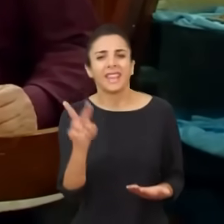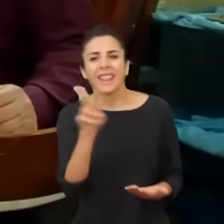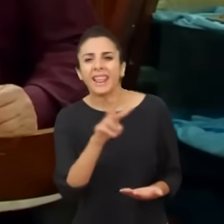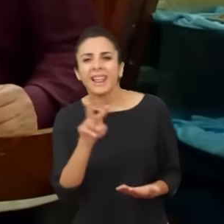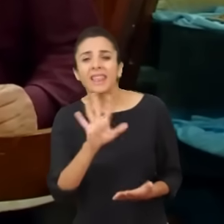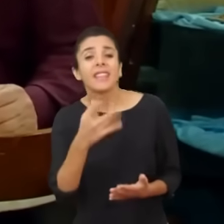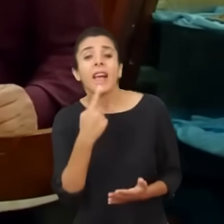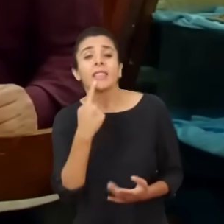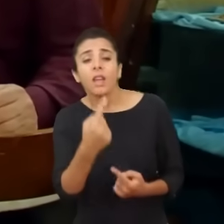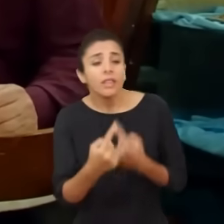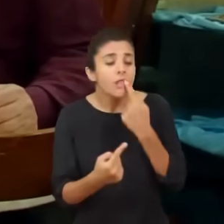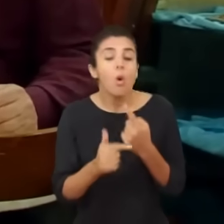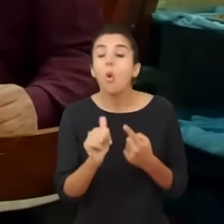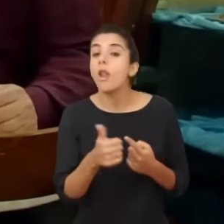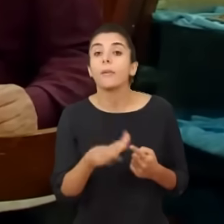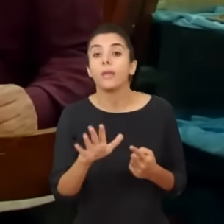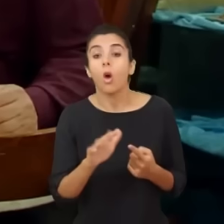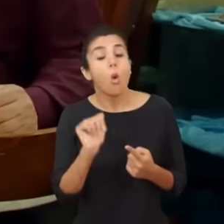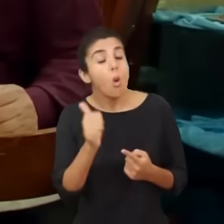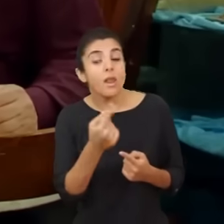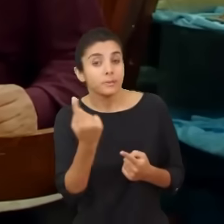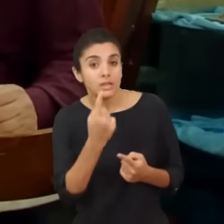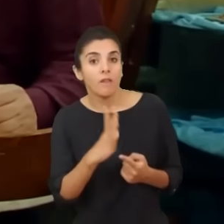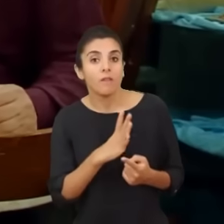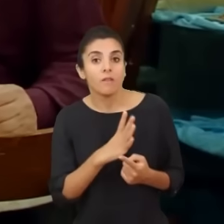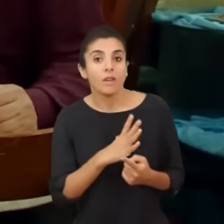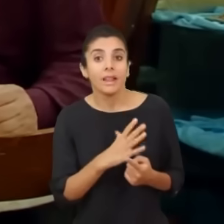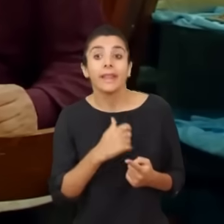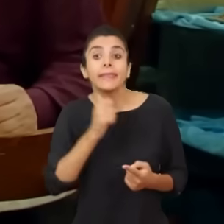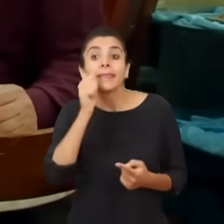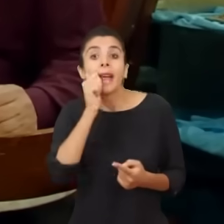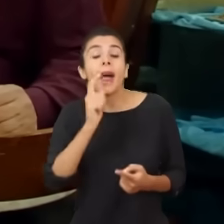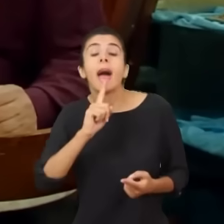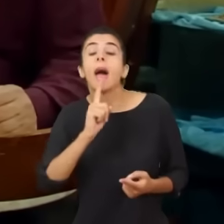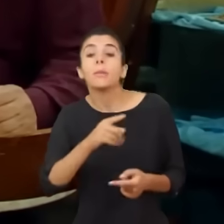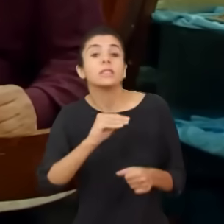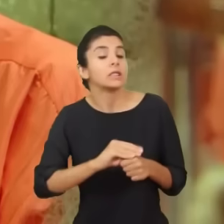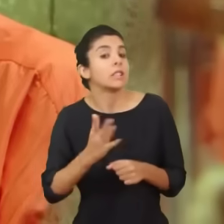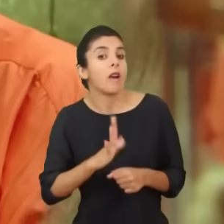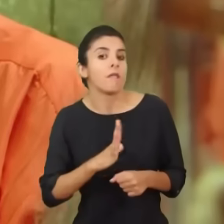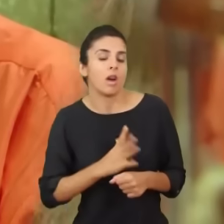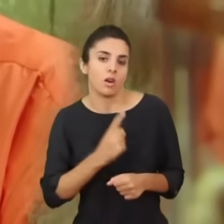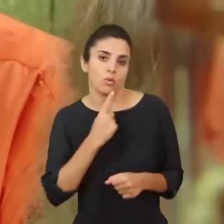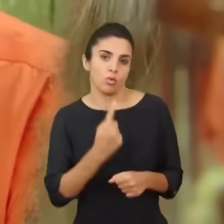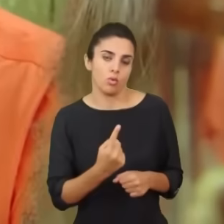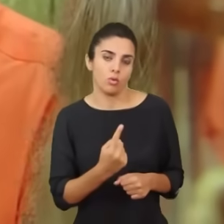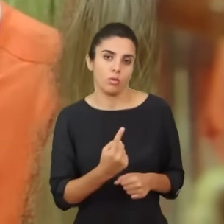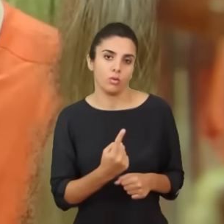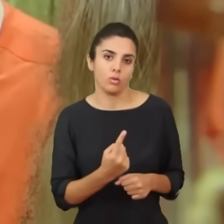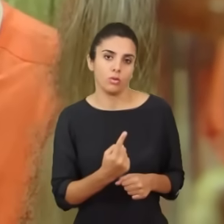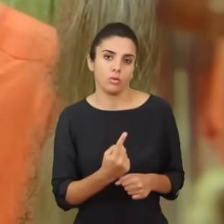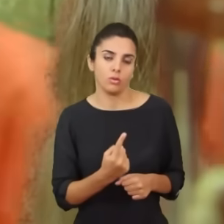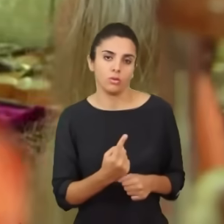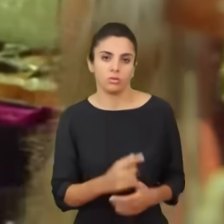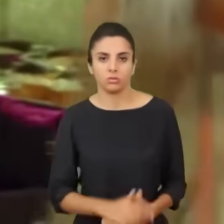Birbirimizin ne dediği önemli değil. Evet. Önemli olan dinimizin ne dediği Sami. Sami bundan bir